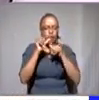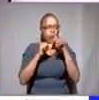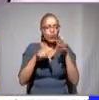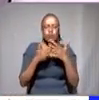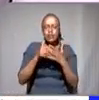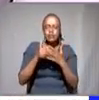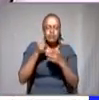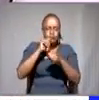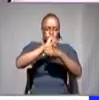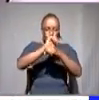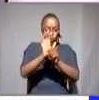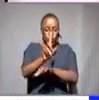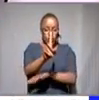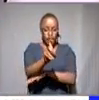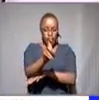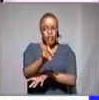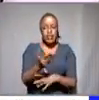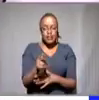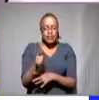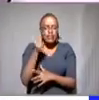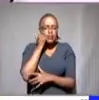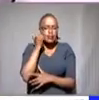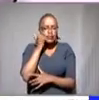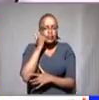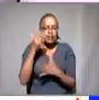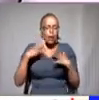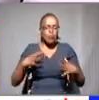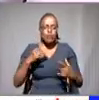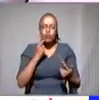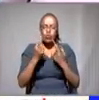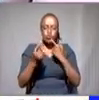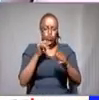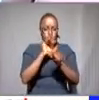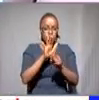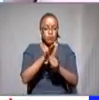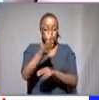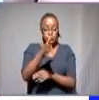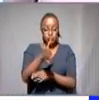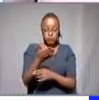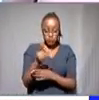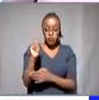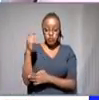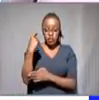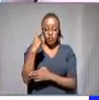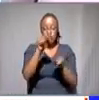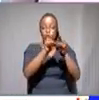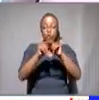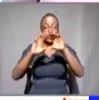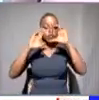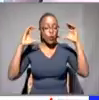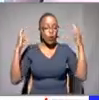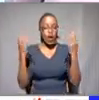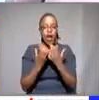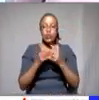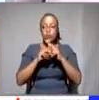ya COVID-19. Uyo nigu mwuri mwuri ya urariliu nage kiro kinene mwuno makiria. Uko florine na ginya dhini wadhi.